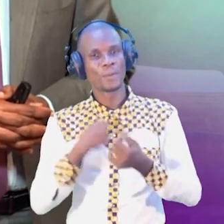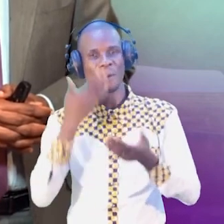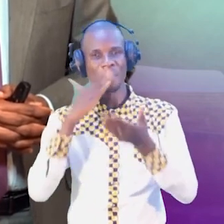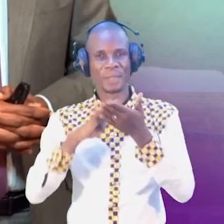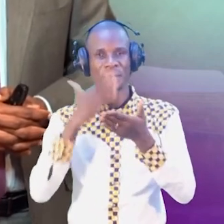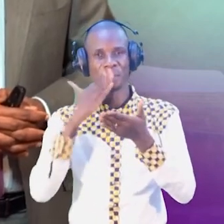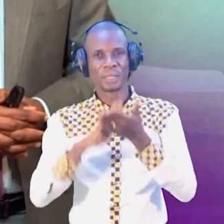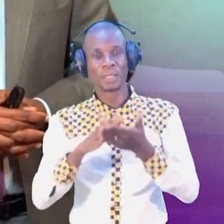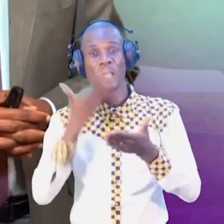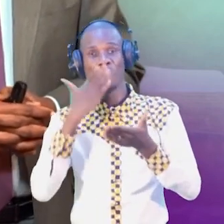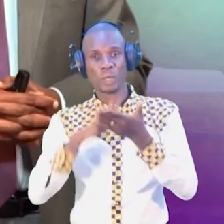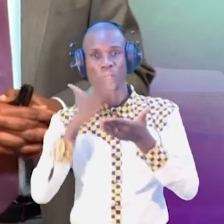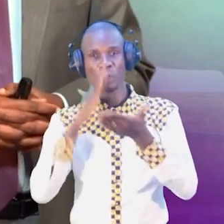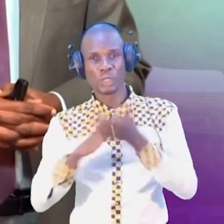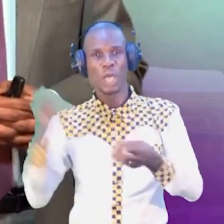Yesu, amen.